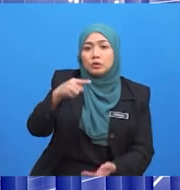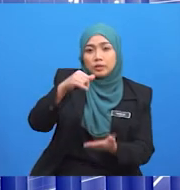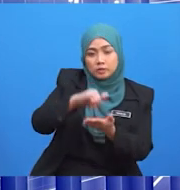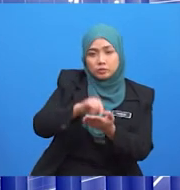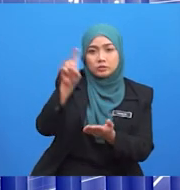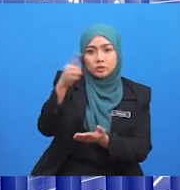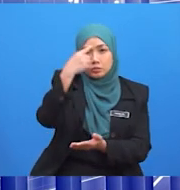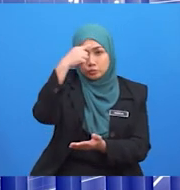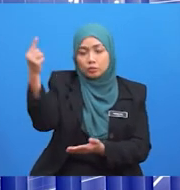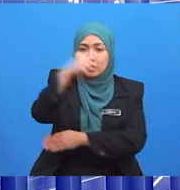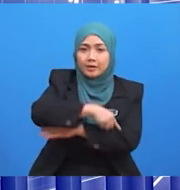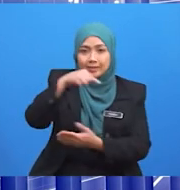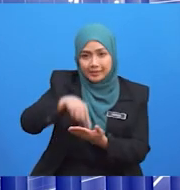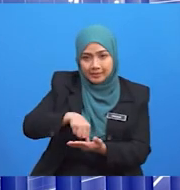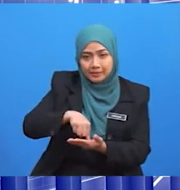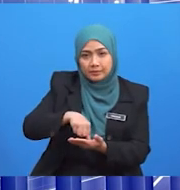pada hari ini.